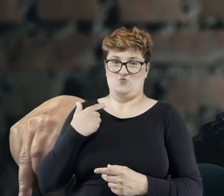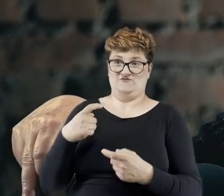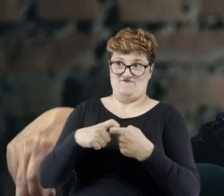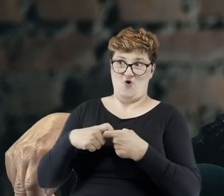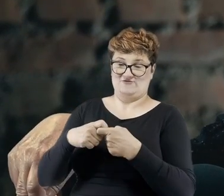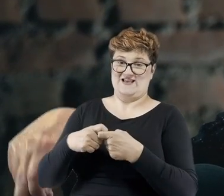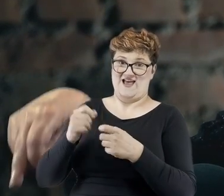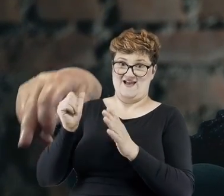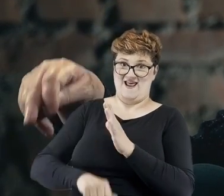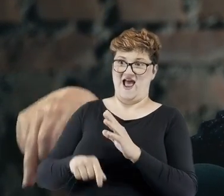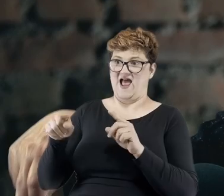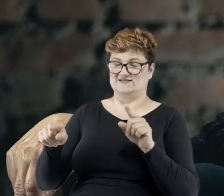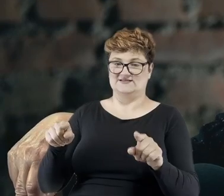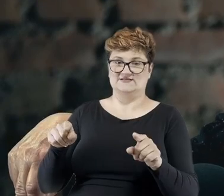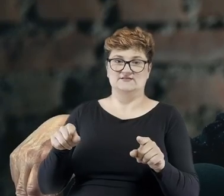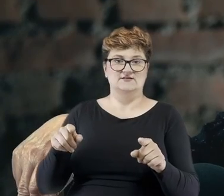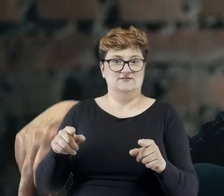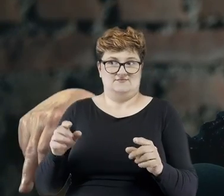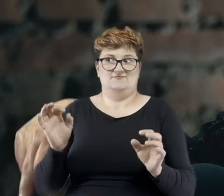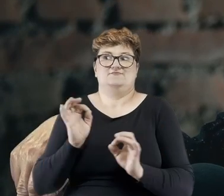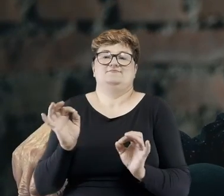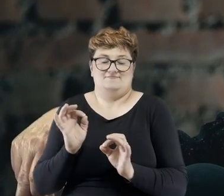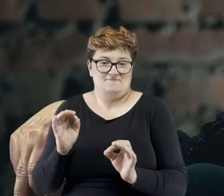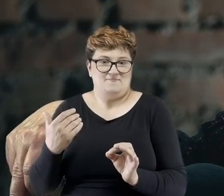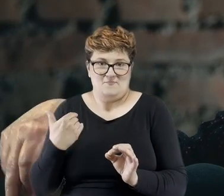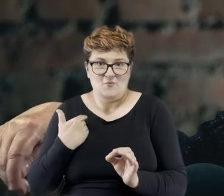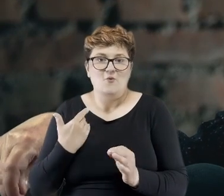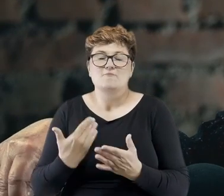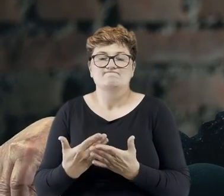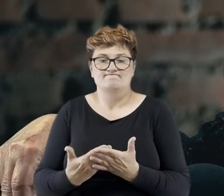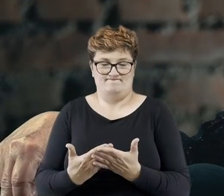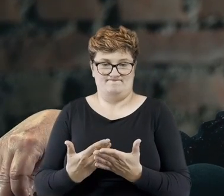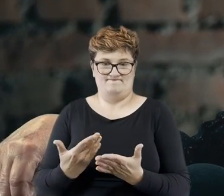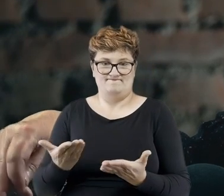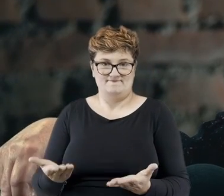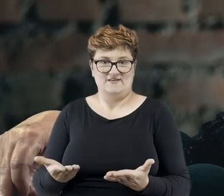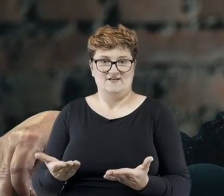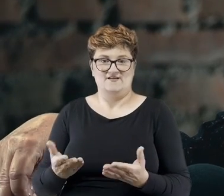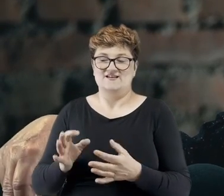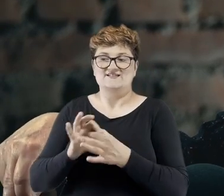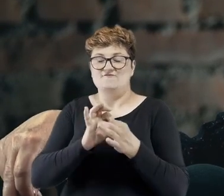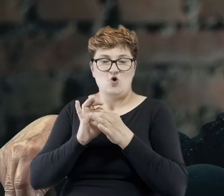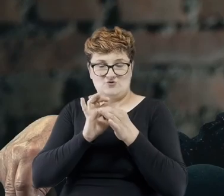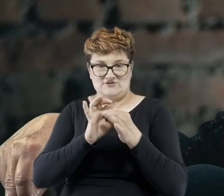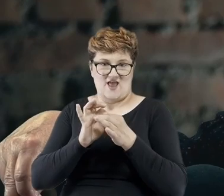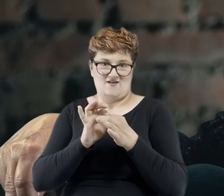związek z Kasprowiczową, co było też o tyle straszliwe, że związek z jednym z